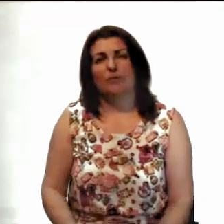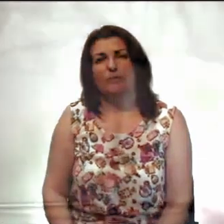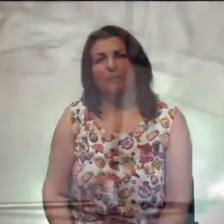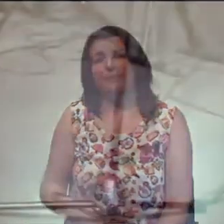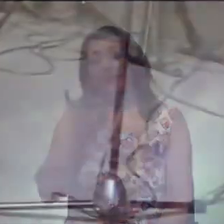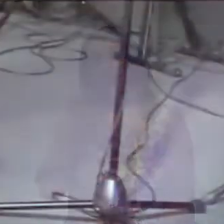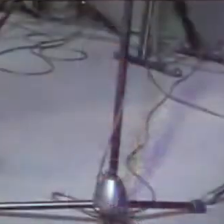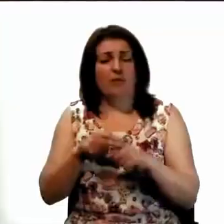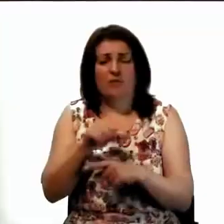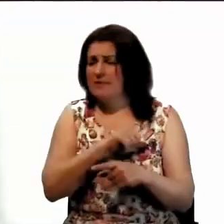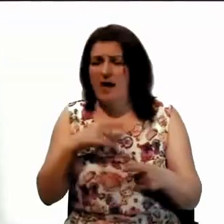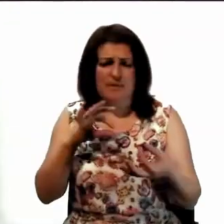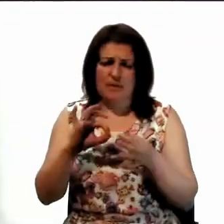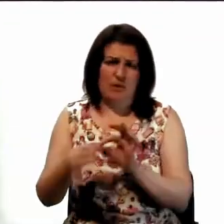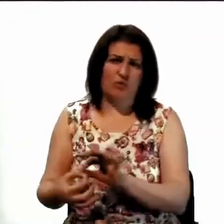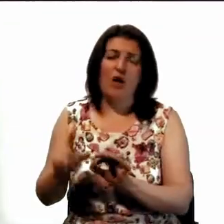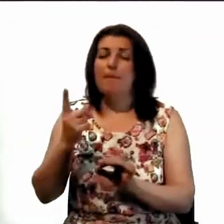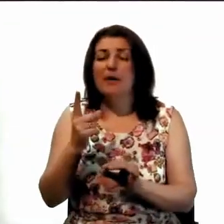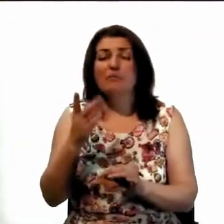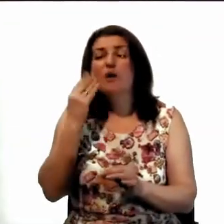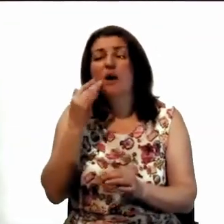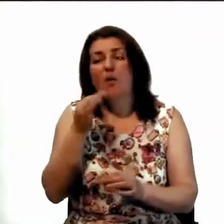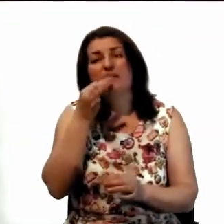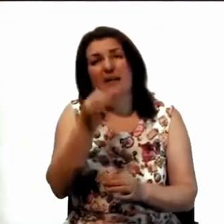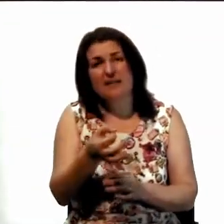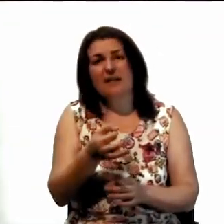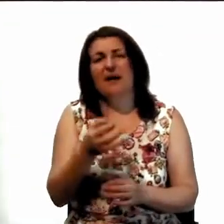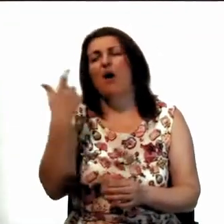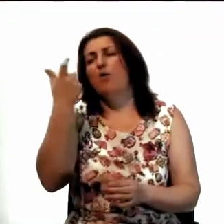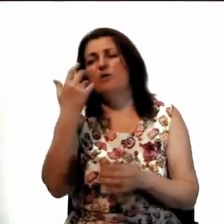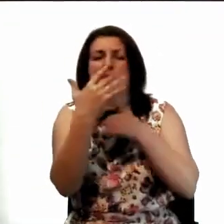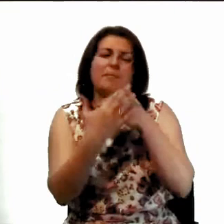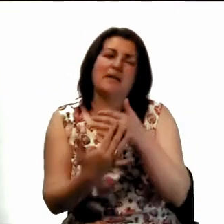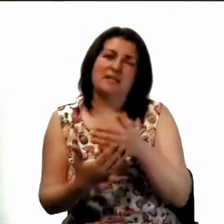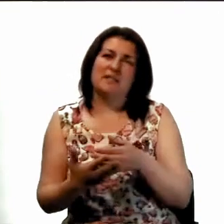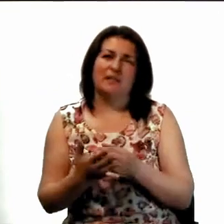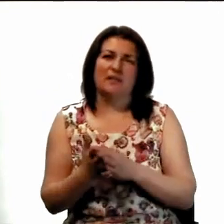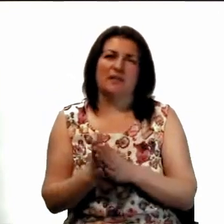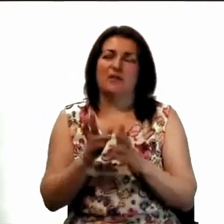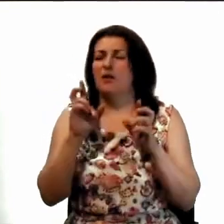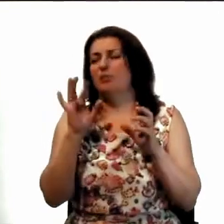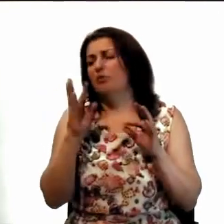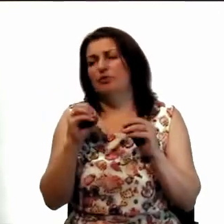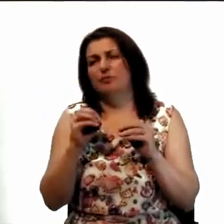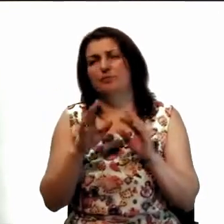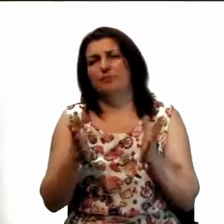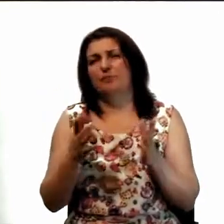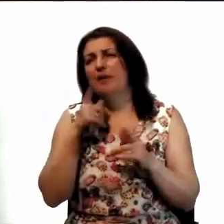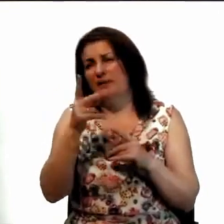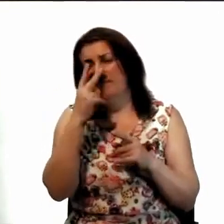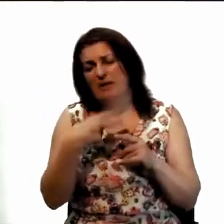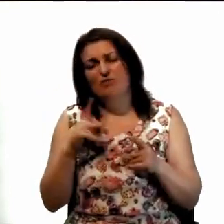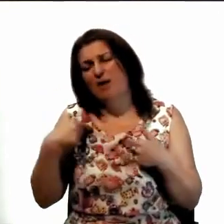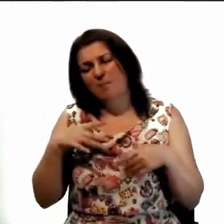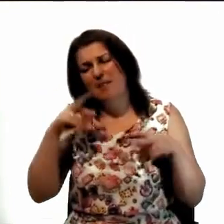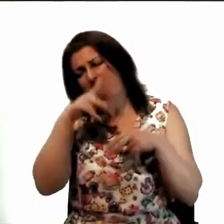И это самое сложное. Потому что легко сказать, Господи, прости, Боже, ты видишь, что я был неправ,